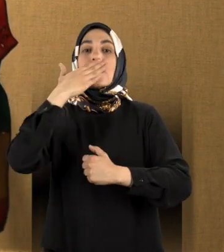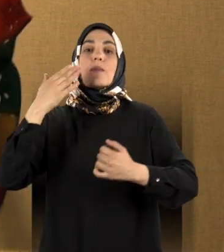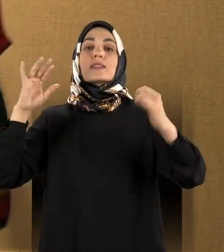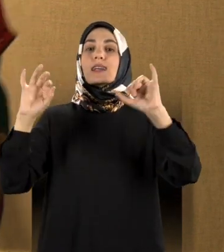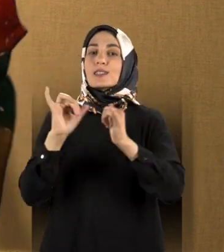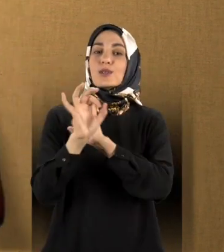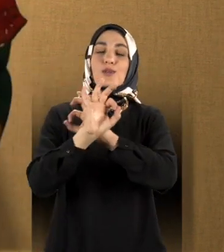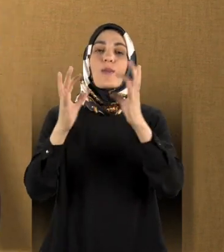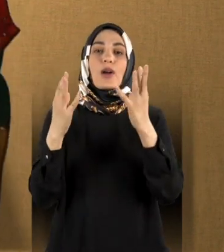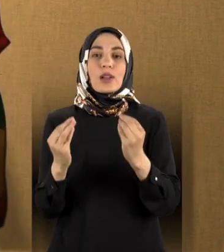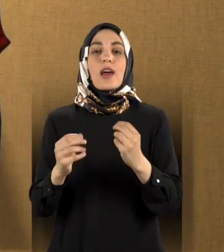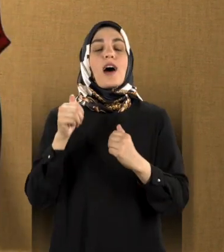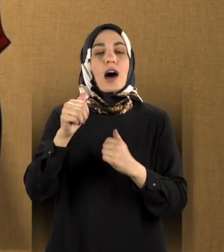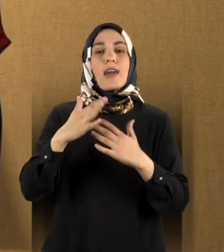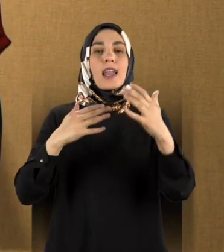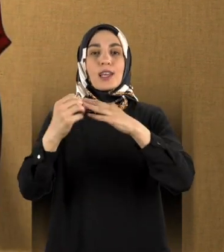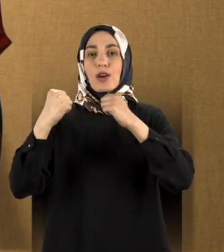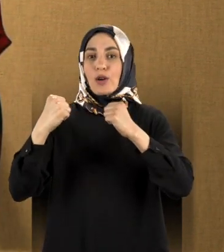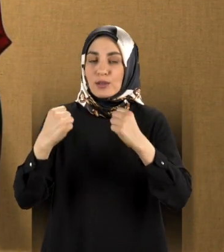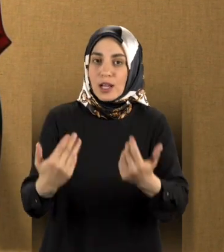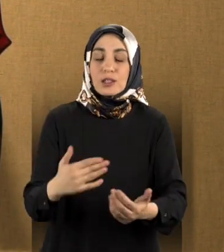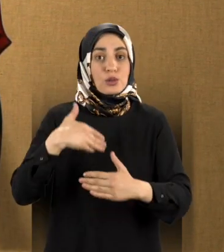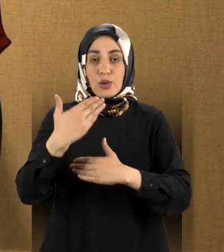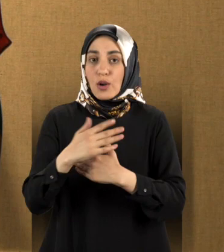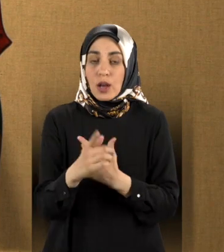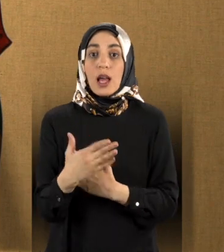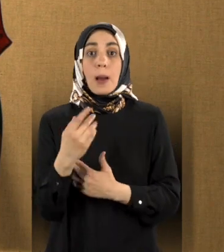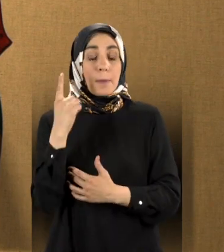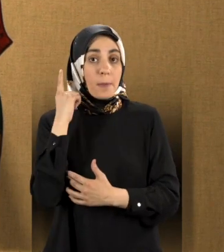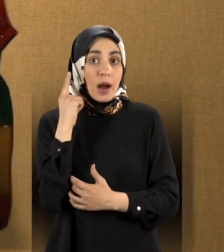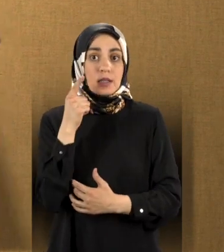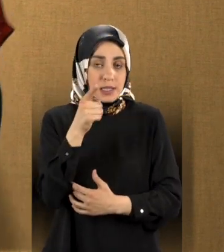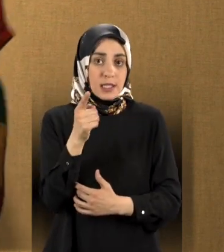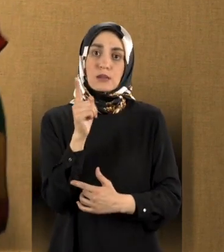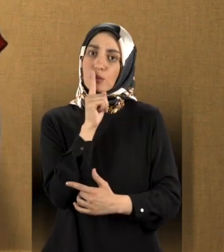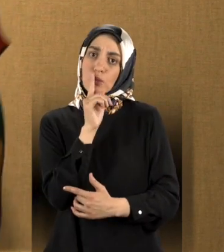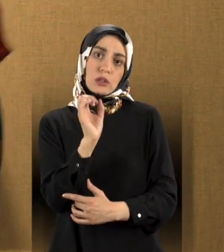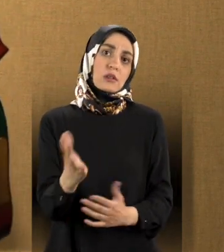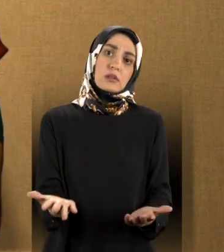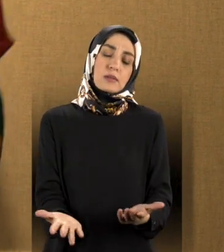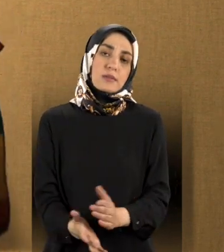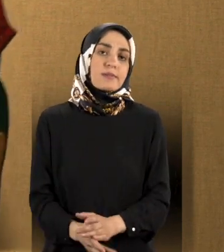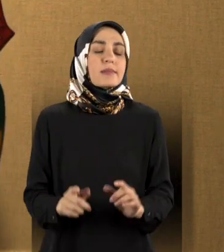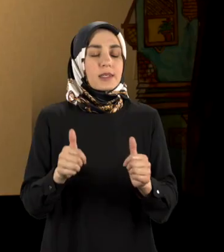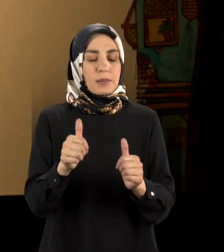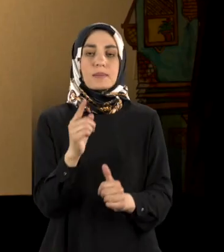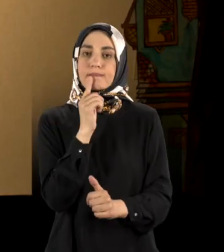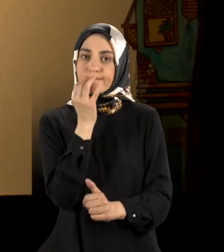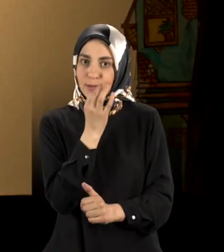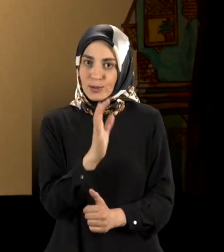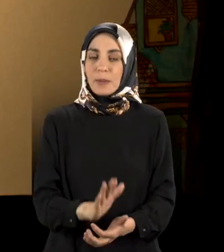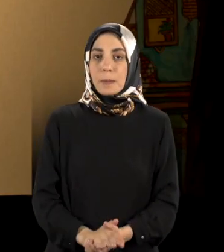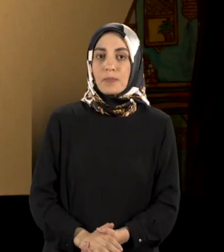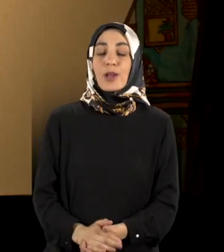dedim ki Ramazan şenlenir oldu Aferin eline koluna sağlık sonra bak dinleyeceksin Çeneni kapat Hacı çocuk